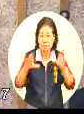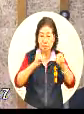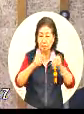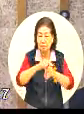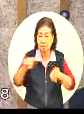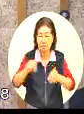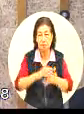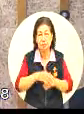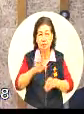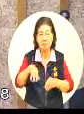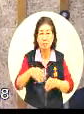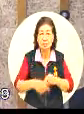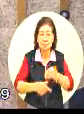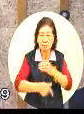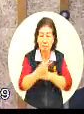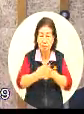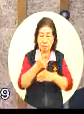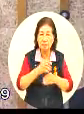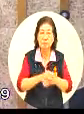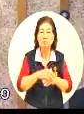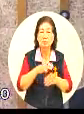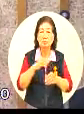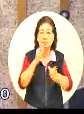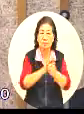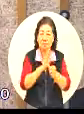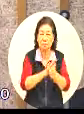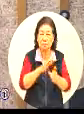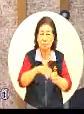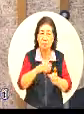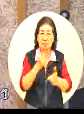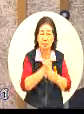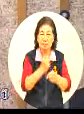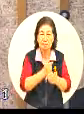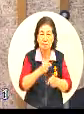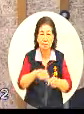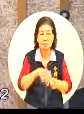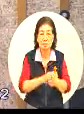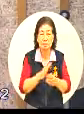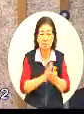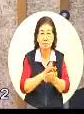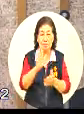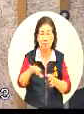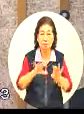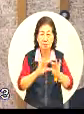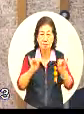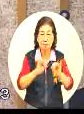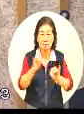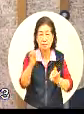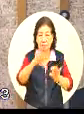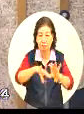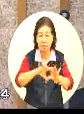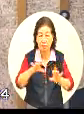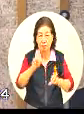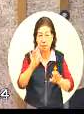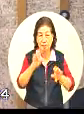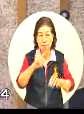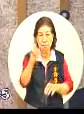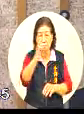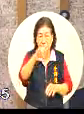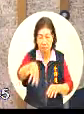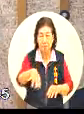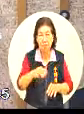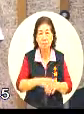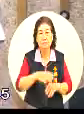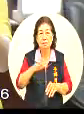啊，我们会积极来处理啊，也希望会后成员把这个地点哦，地点能够提供给我们，那个我会来处理。